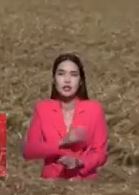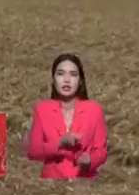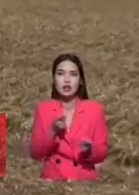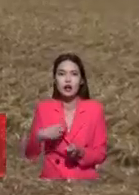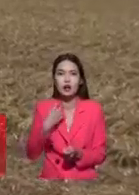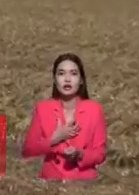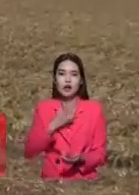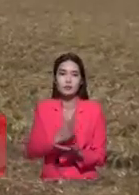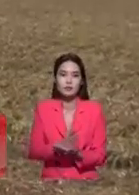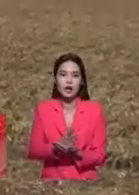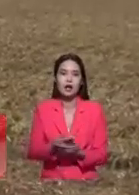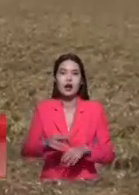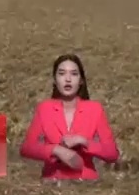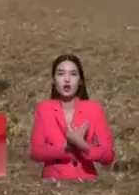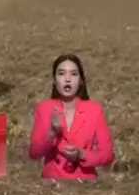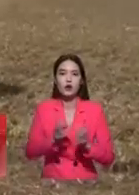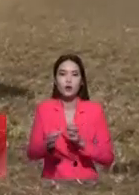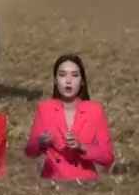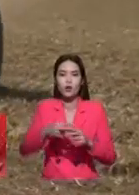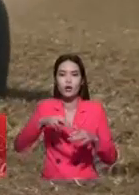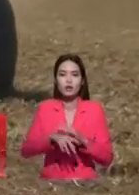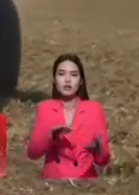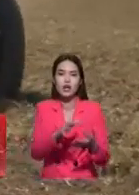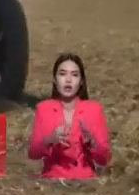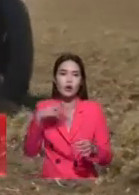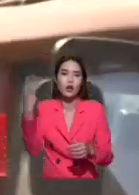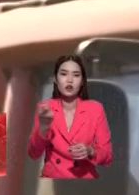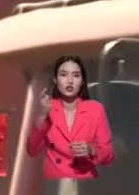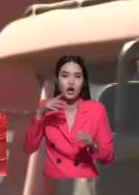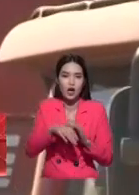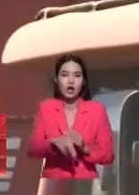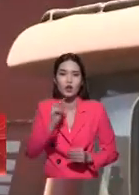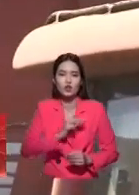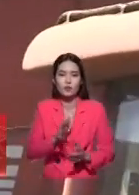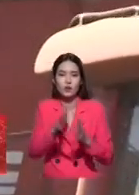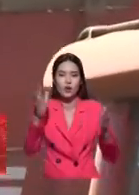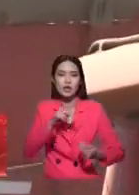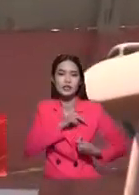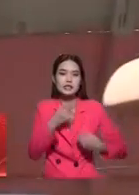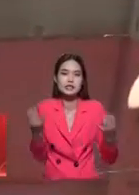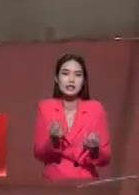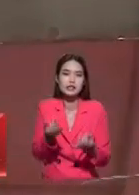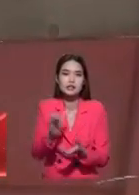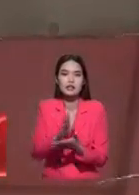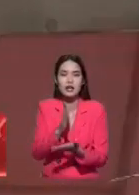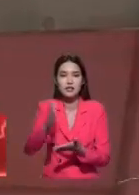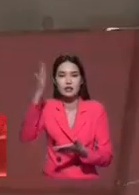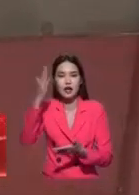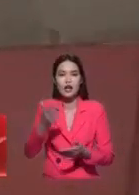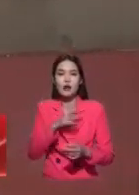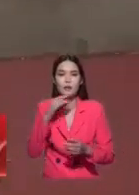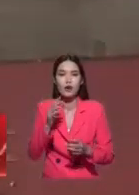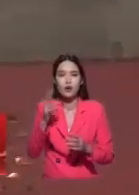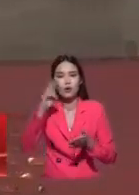бар. Инвесторлар жаңа өңірдің, оның ішінде ауыл шаруашылығының мүмкіндіктеріне үлкен қызығушылық танытуда. Құны 600 миллион теңгеге жуық